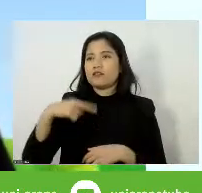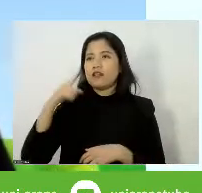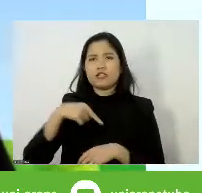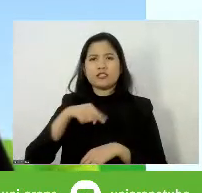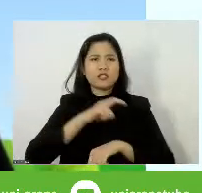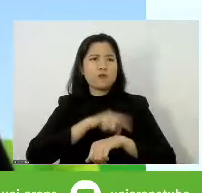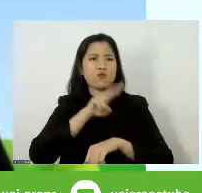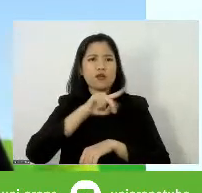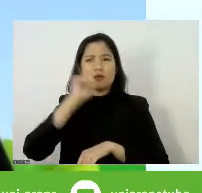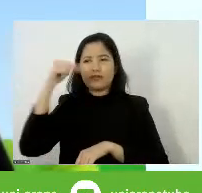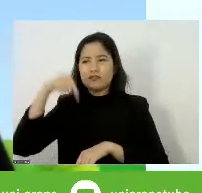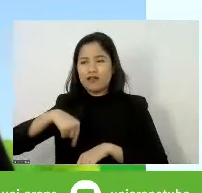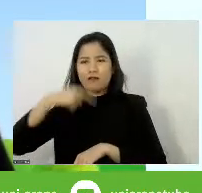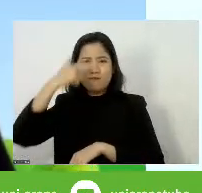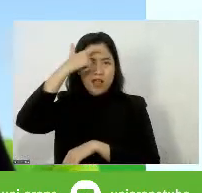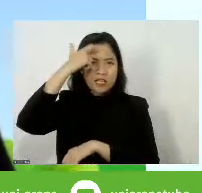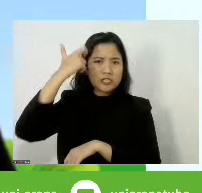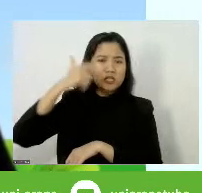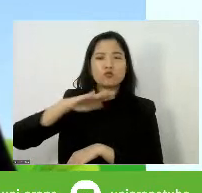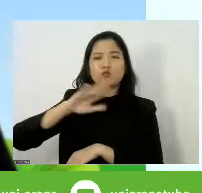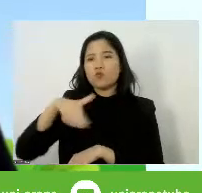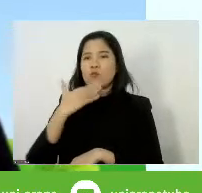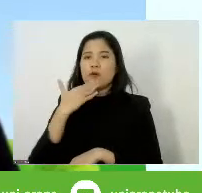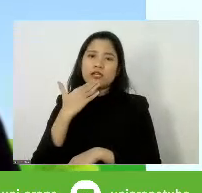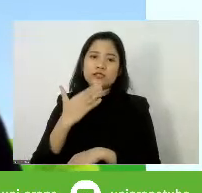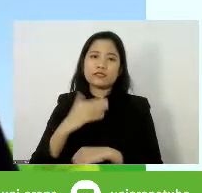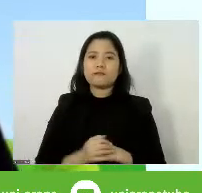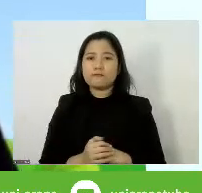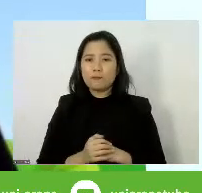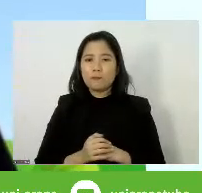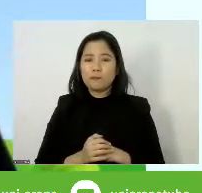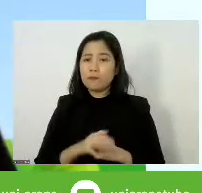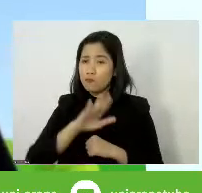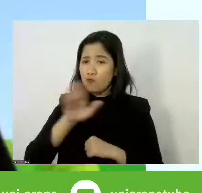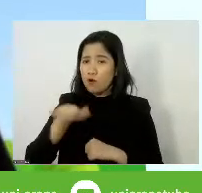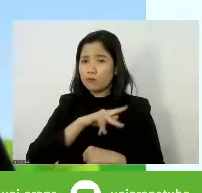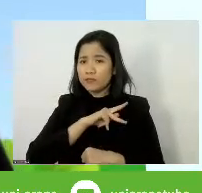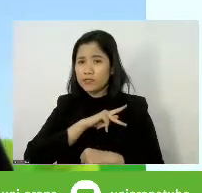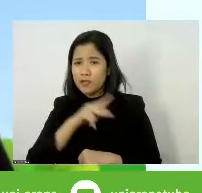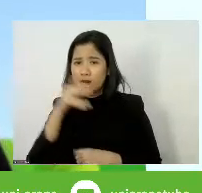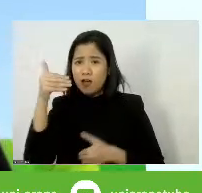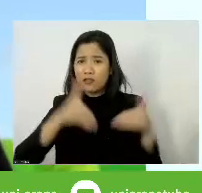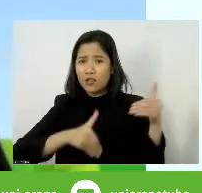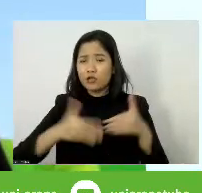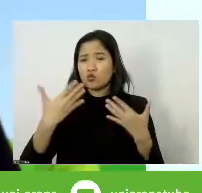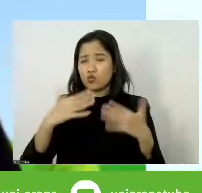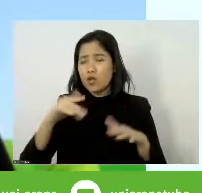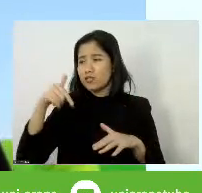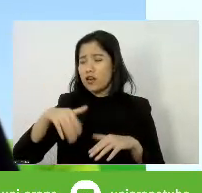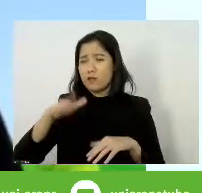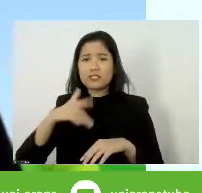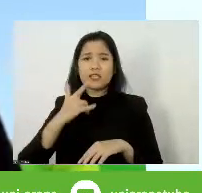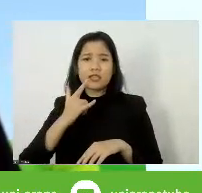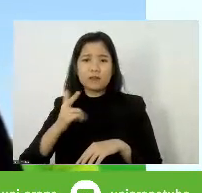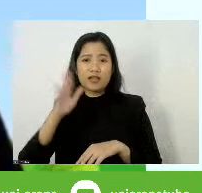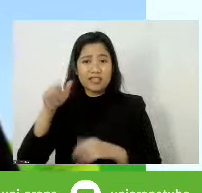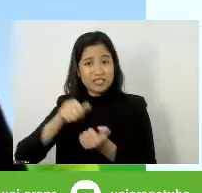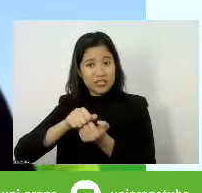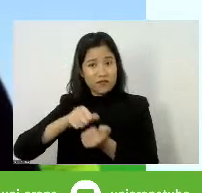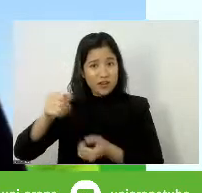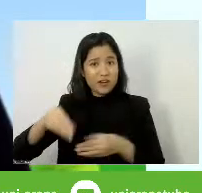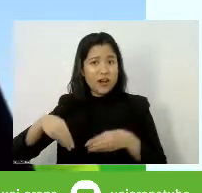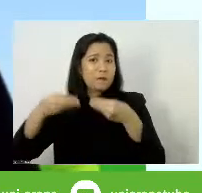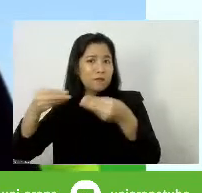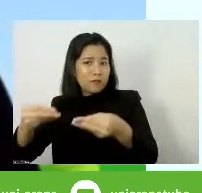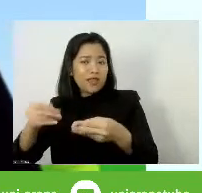kasih banyak untuk seluruh panel wis seluruh narasumber dan juga seluruh peserta yang sudah hadir sampai sekarang masih standby nanti dapat certificate juga ya